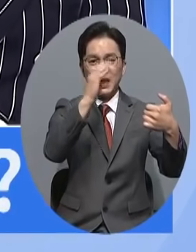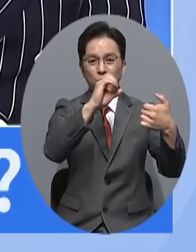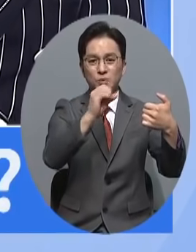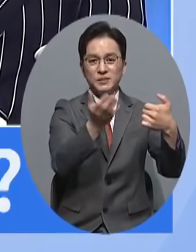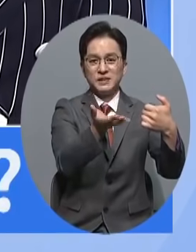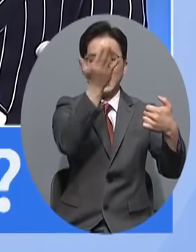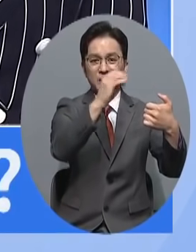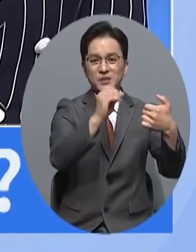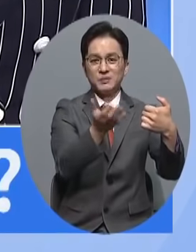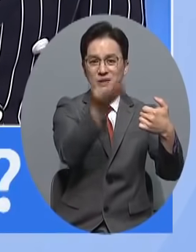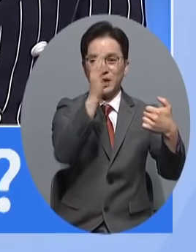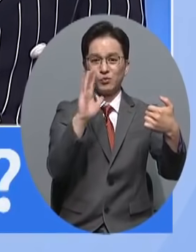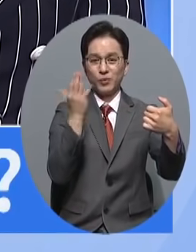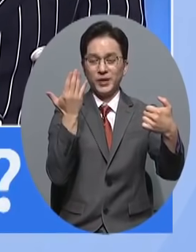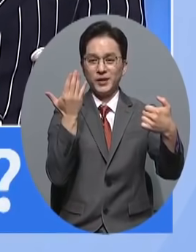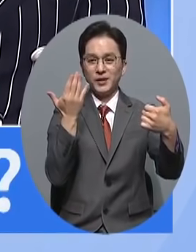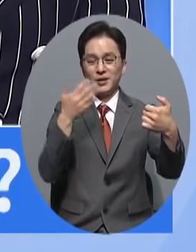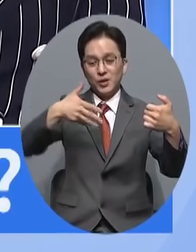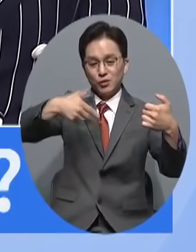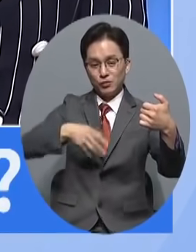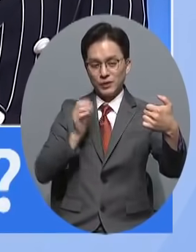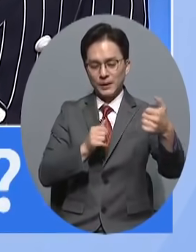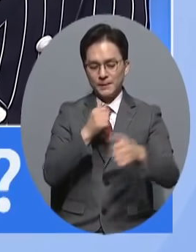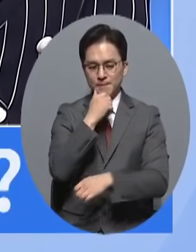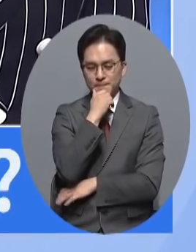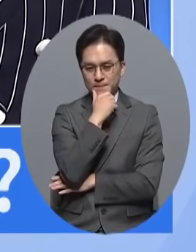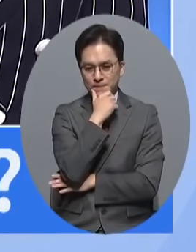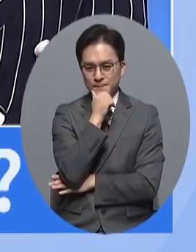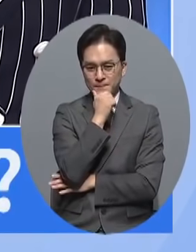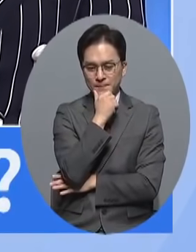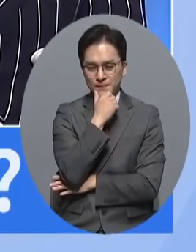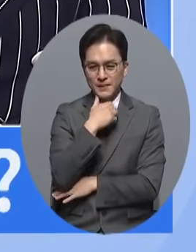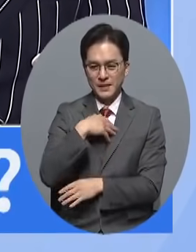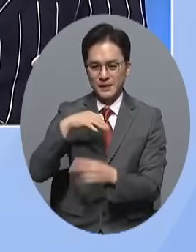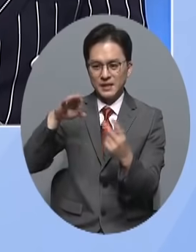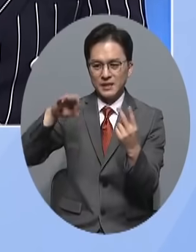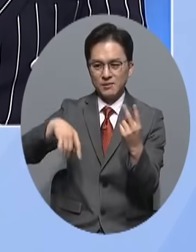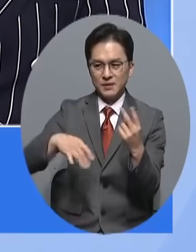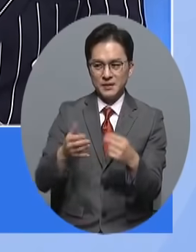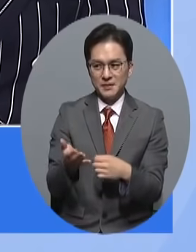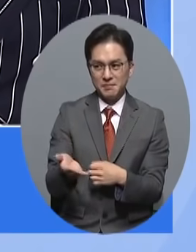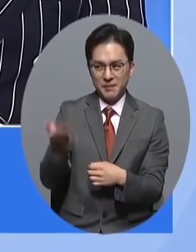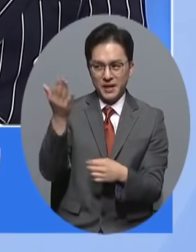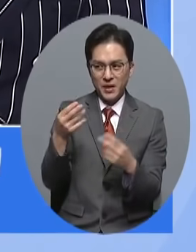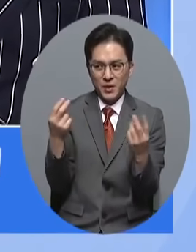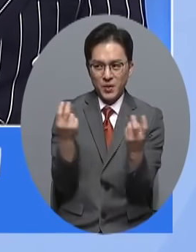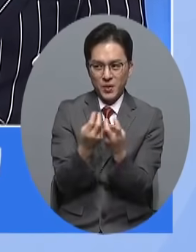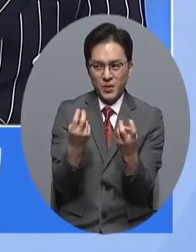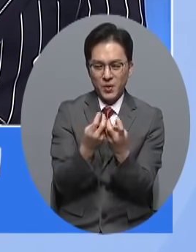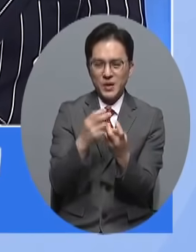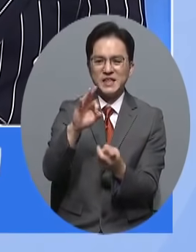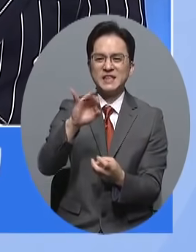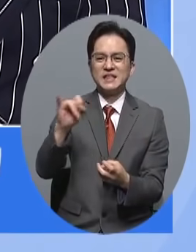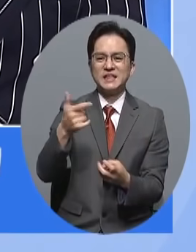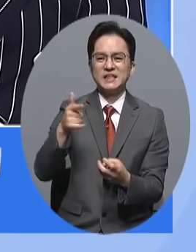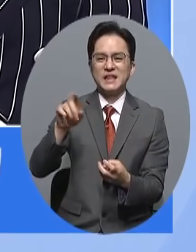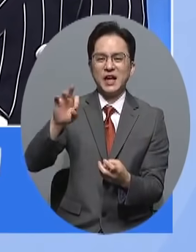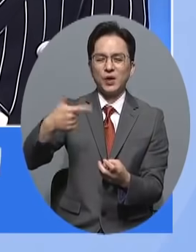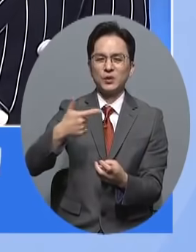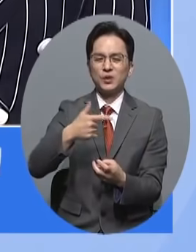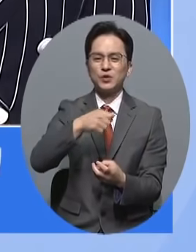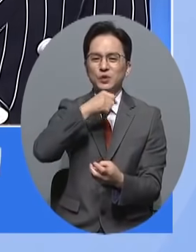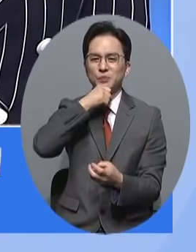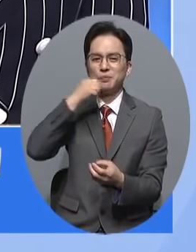있는 상황이 될 수 있단 말이죠. 그러니까 저는 오히려 이렇게 지금 그 이낙연 후보 입장에서는 추미애 후보를 방어하는 입장을 표고는 있지만 겉으로는